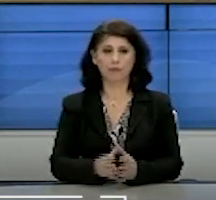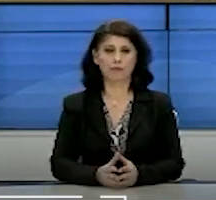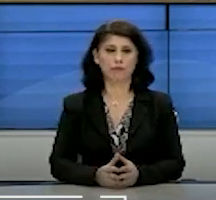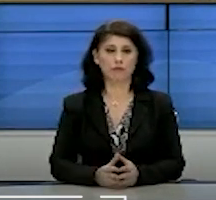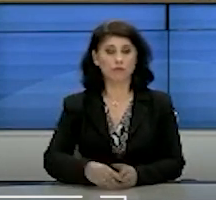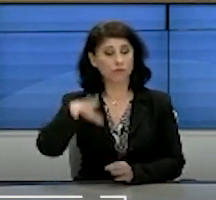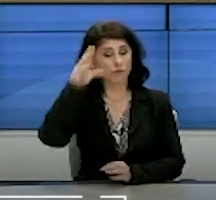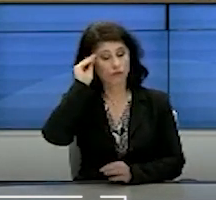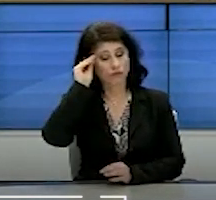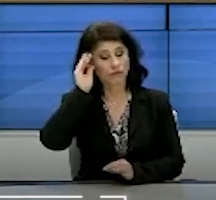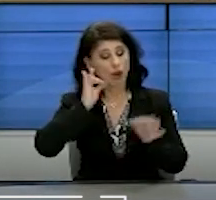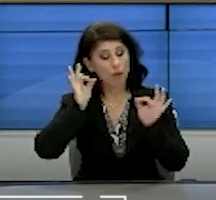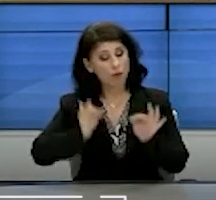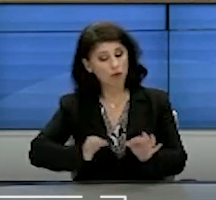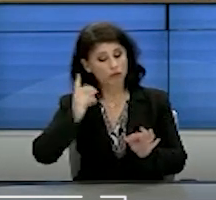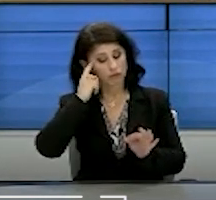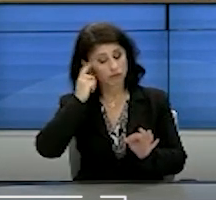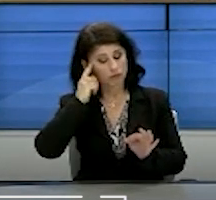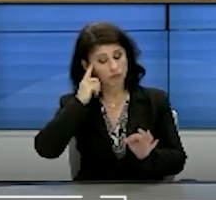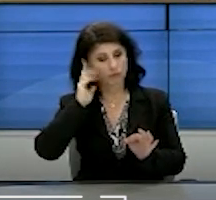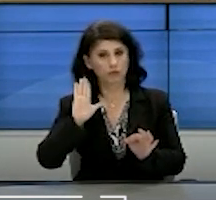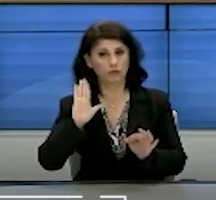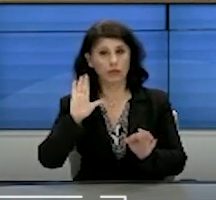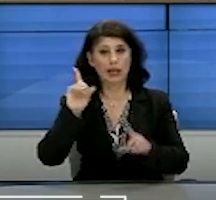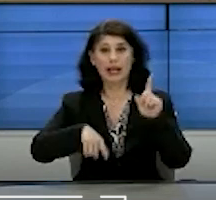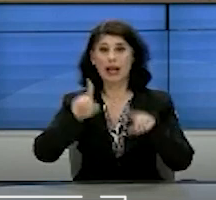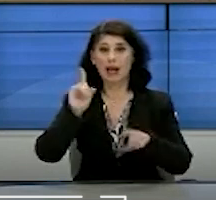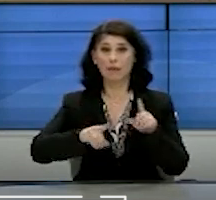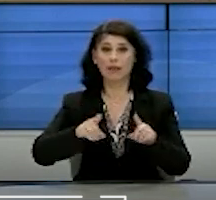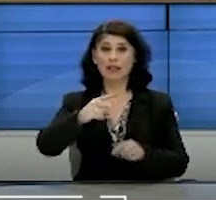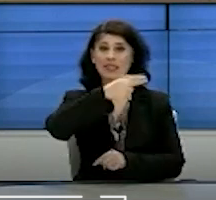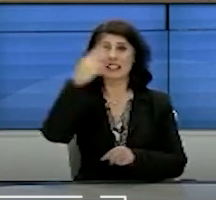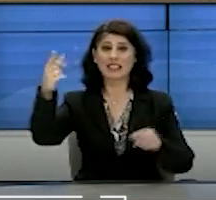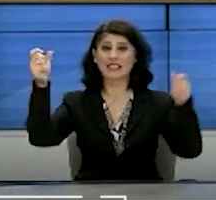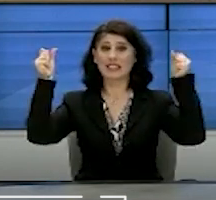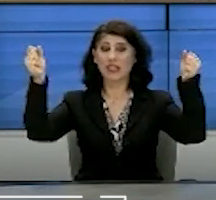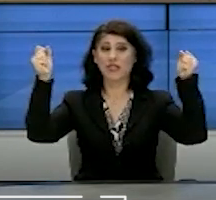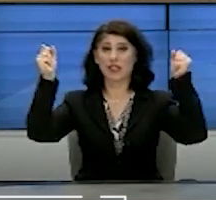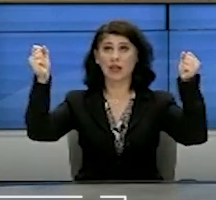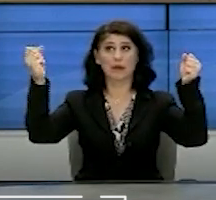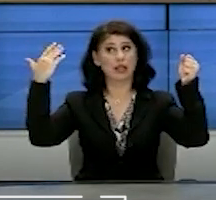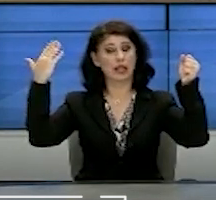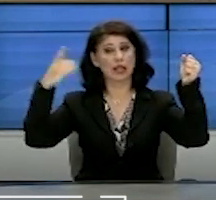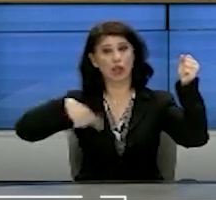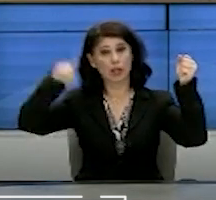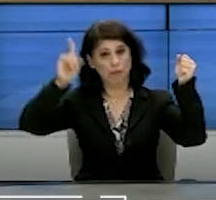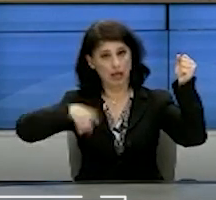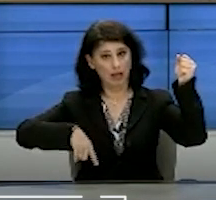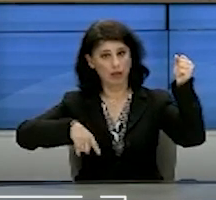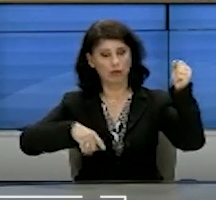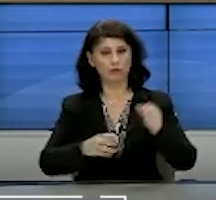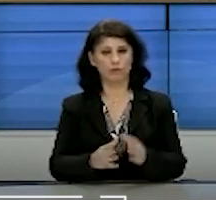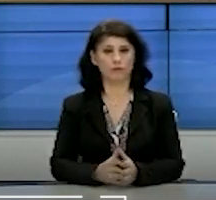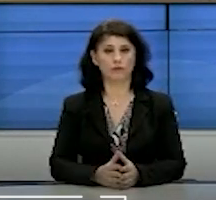Αντιλαμβάνομαι απόλυτα ότι κάποια από τα συνθήματα εκείνων των ημερών,